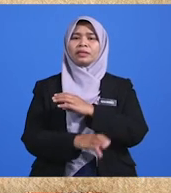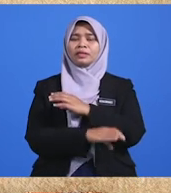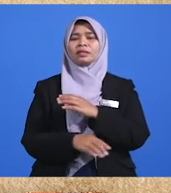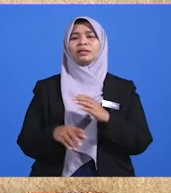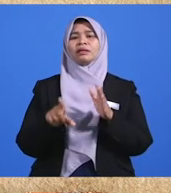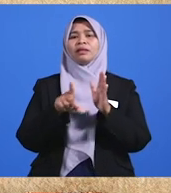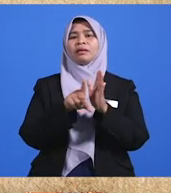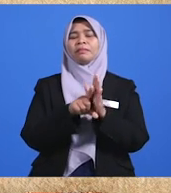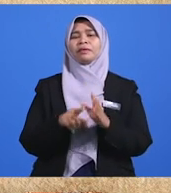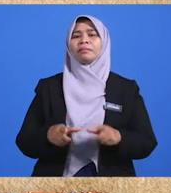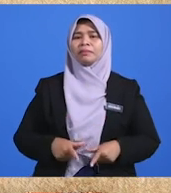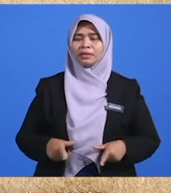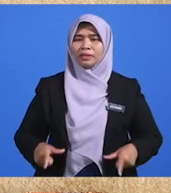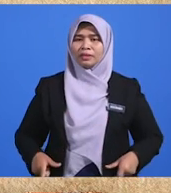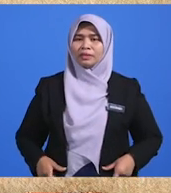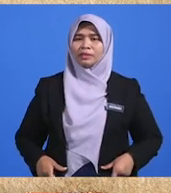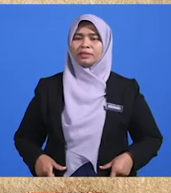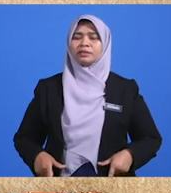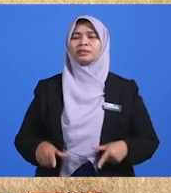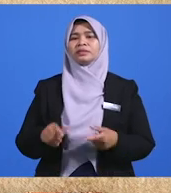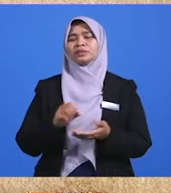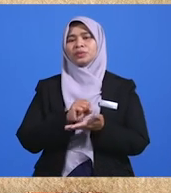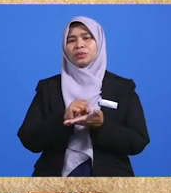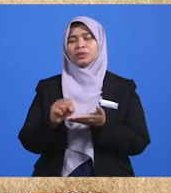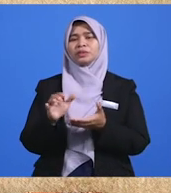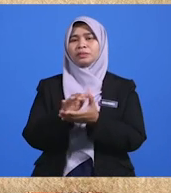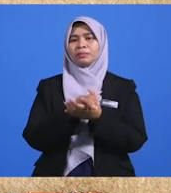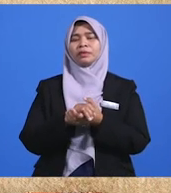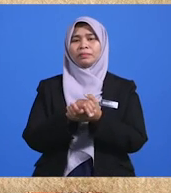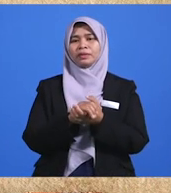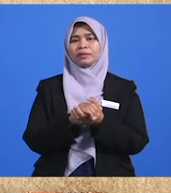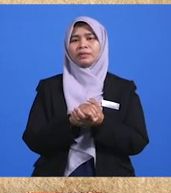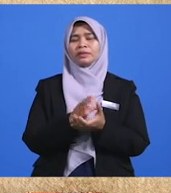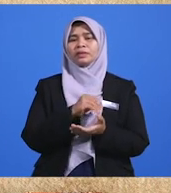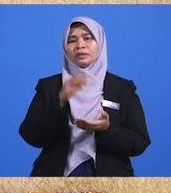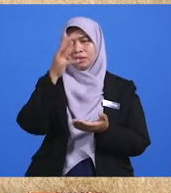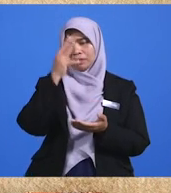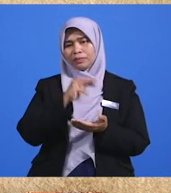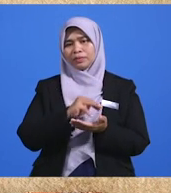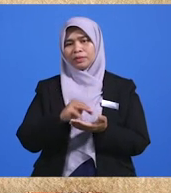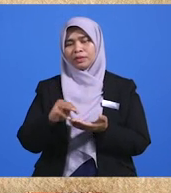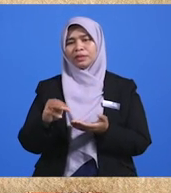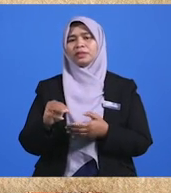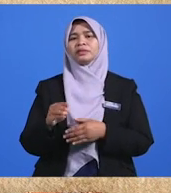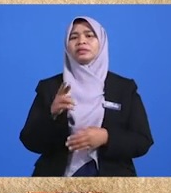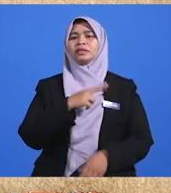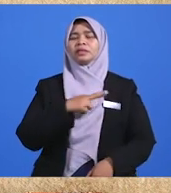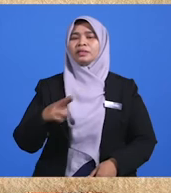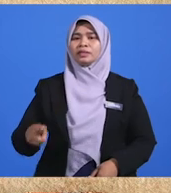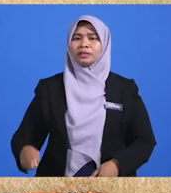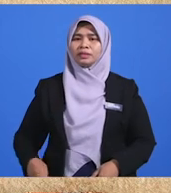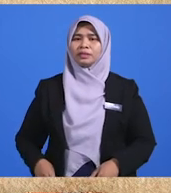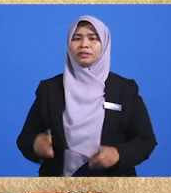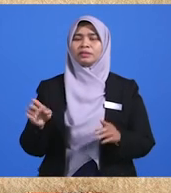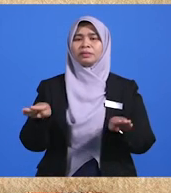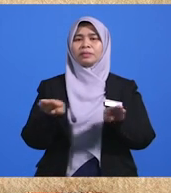melambangkan keberanian, kesucian, perpaduan rakyat Malaysia dan kemuliaan duli-duli yang maha mulia raja-raja sebagai